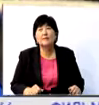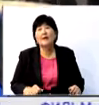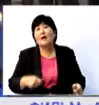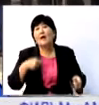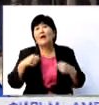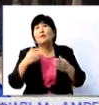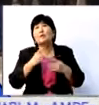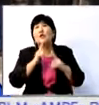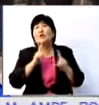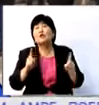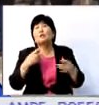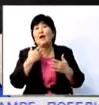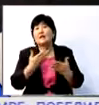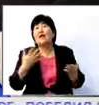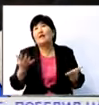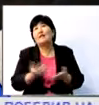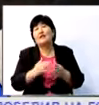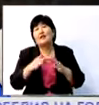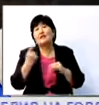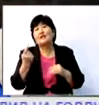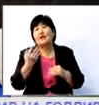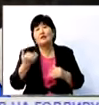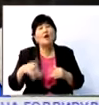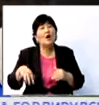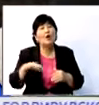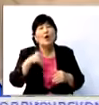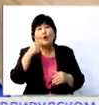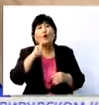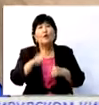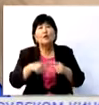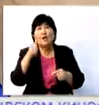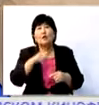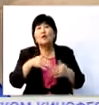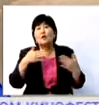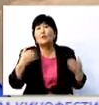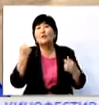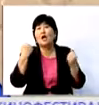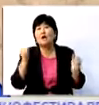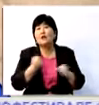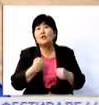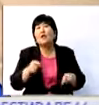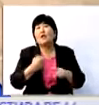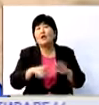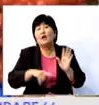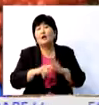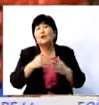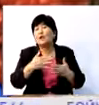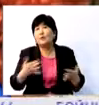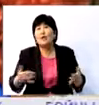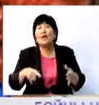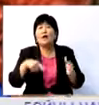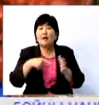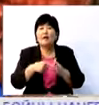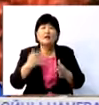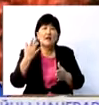Ярмарки стали своеобразной демонстрацией достижений сельского хозяйства региона. Год от года выше производительность, растет линейка продукции.